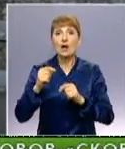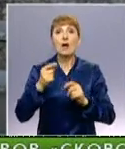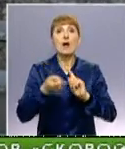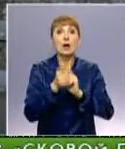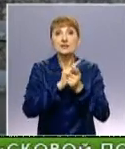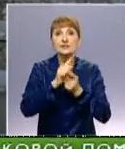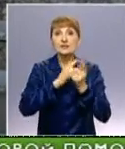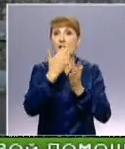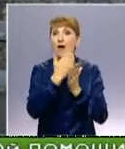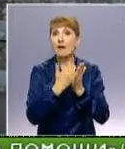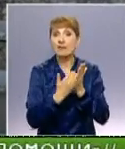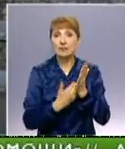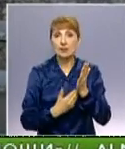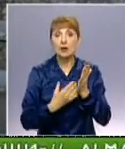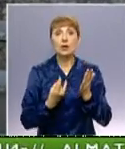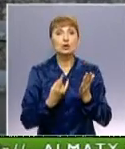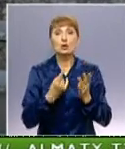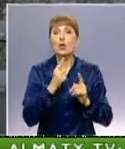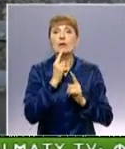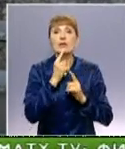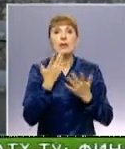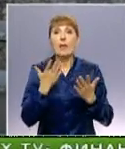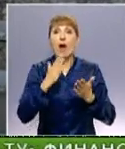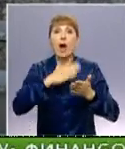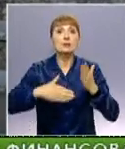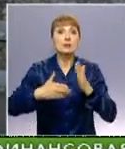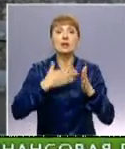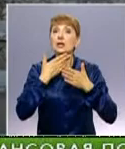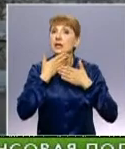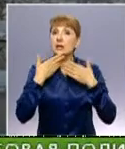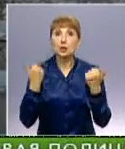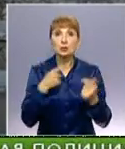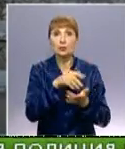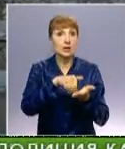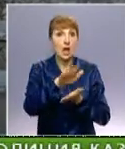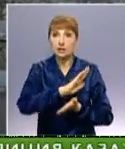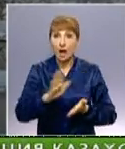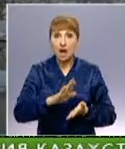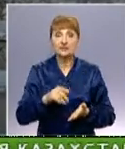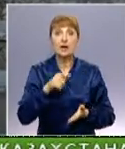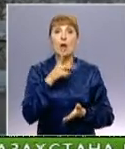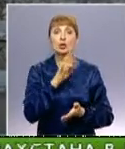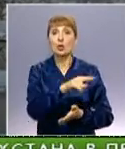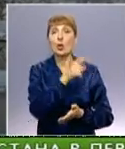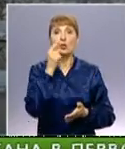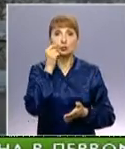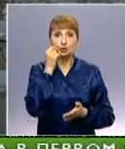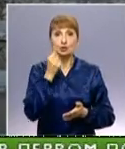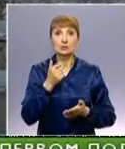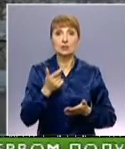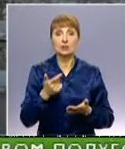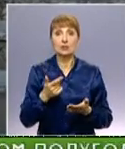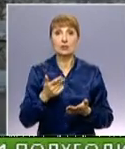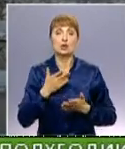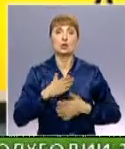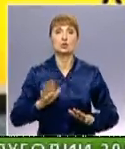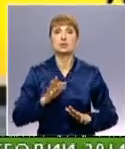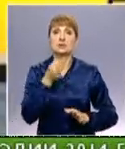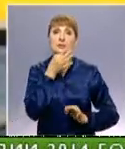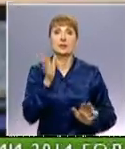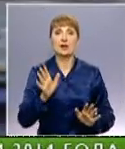расписания, то есть времени вылета. Но не произошло там ни отмены, ему никто ни в чем не отказывал. Но он, естественно, произошло изменение расписания, его это не